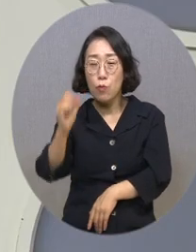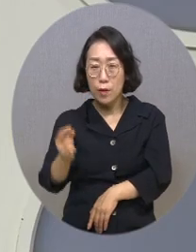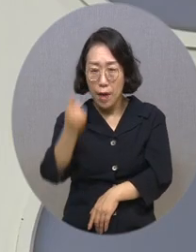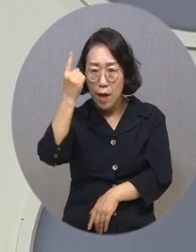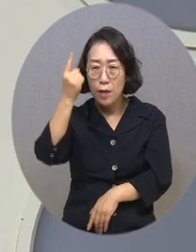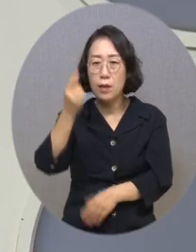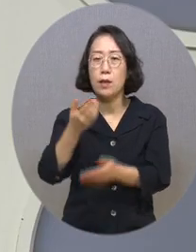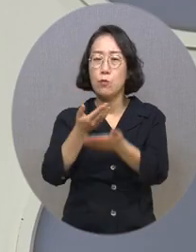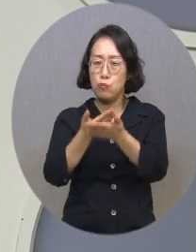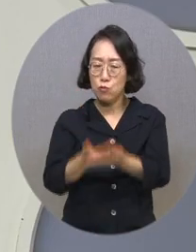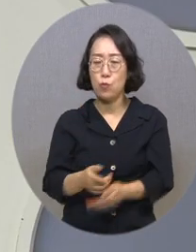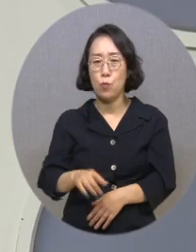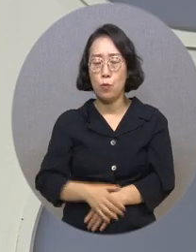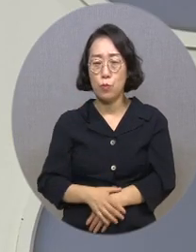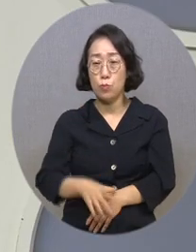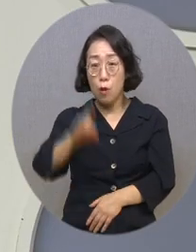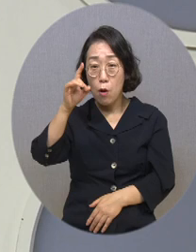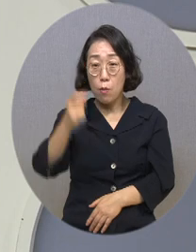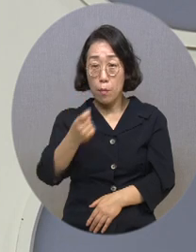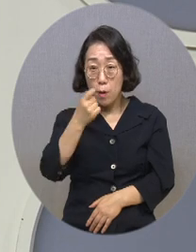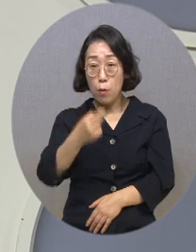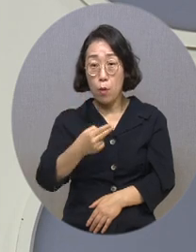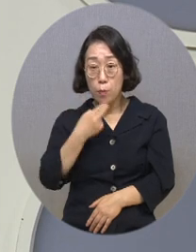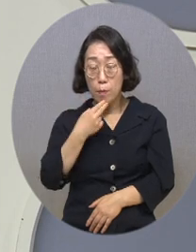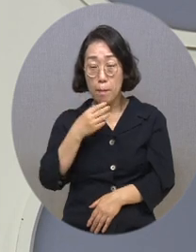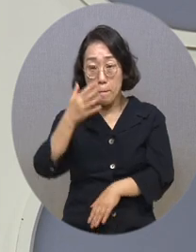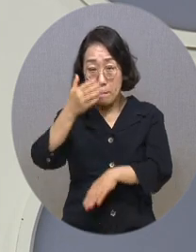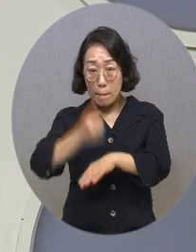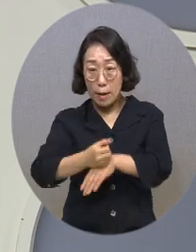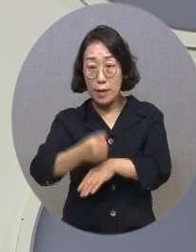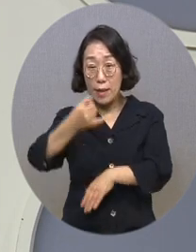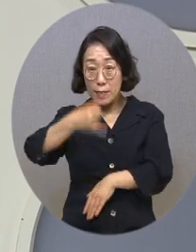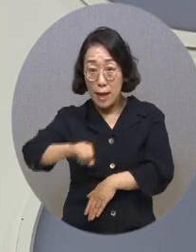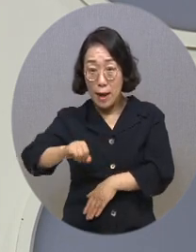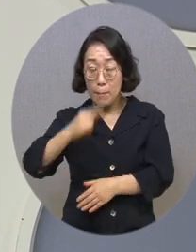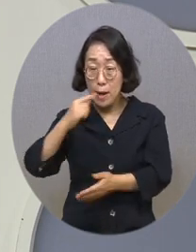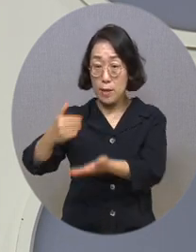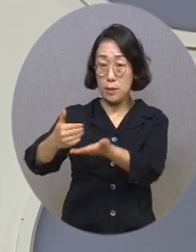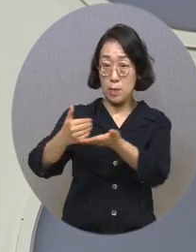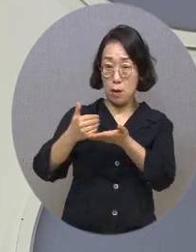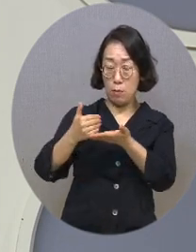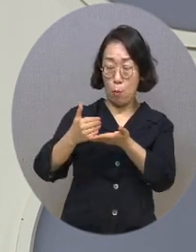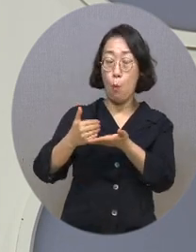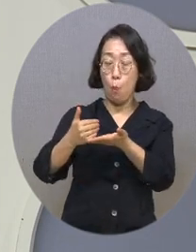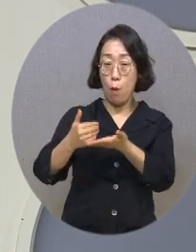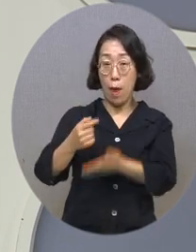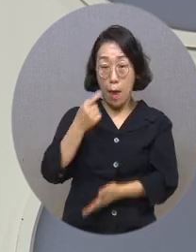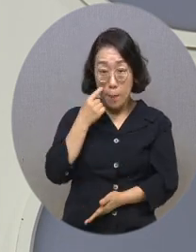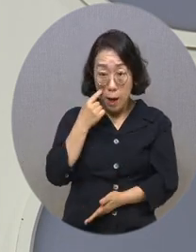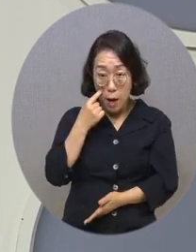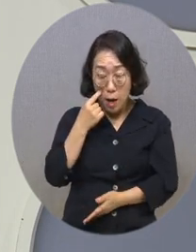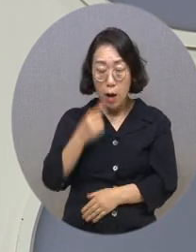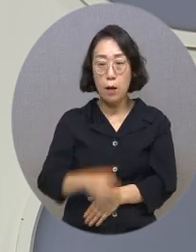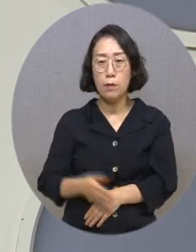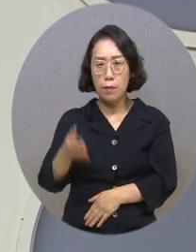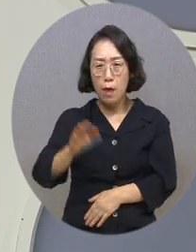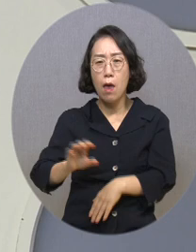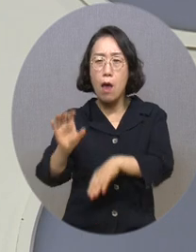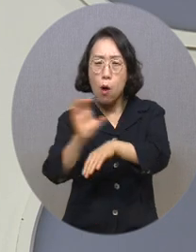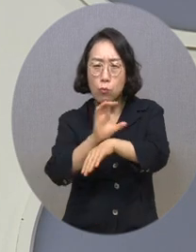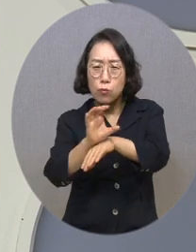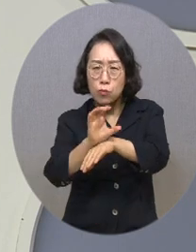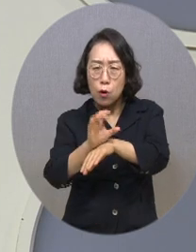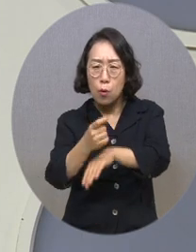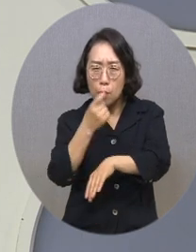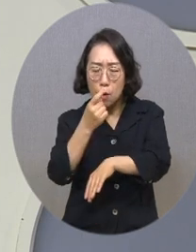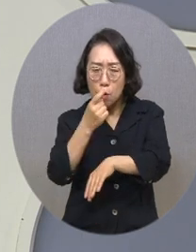건데 그러한 과정이 없어서 저는 막내 여식이 그 말 한마디에 제가 변한 건데 근데 컴퓨터를 하면 할수록